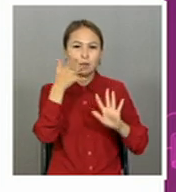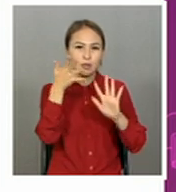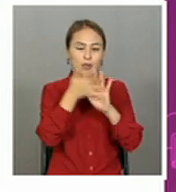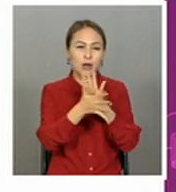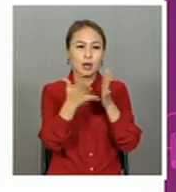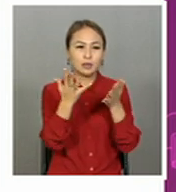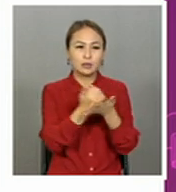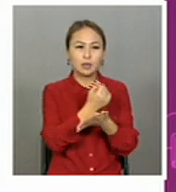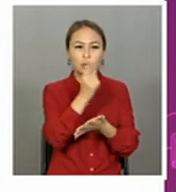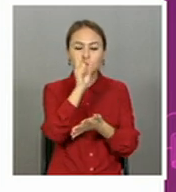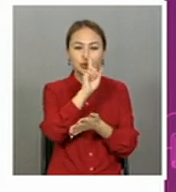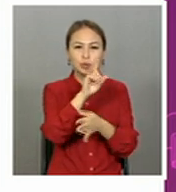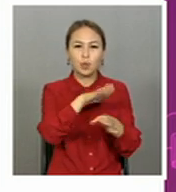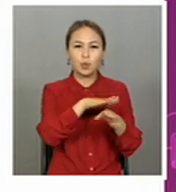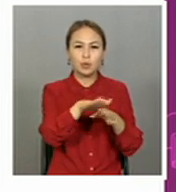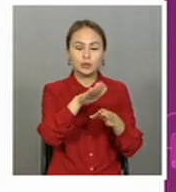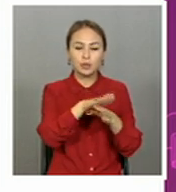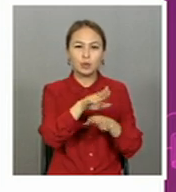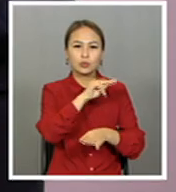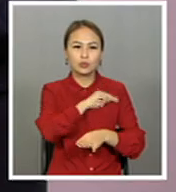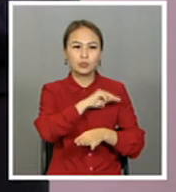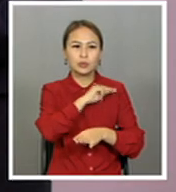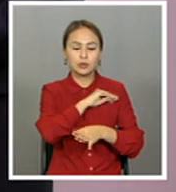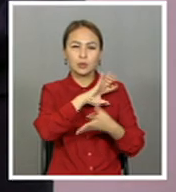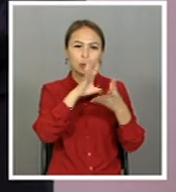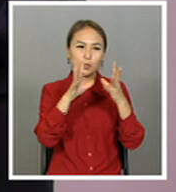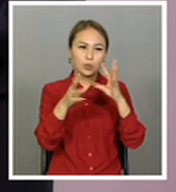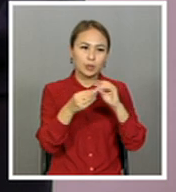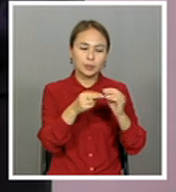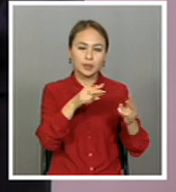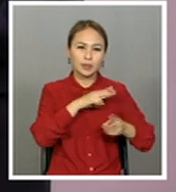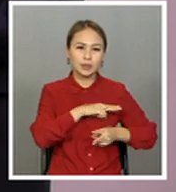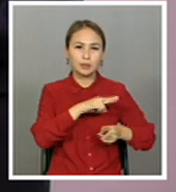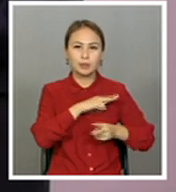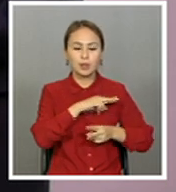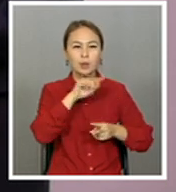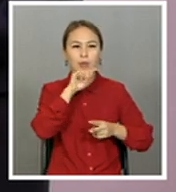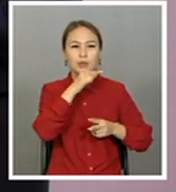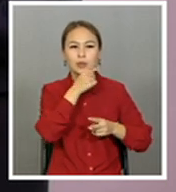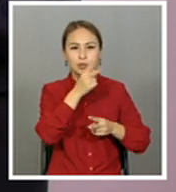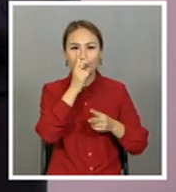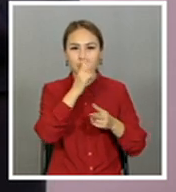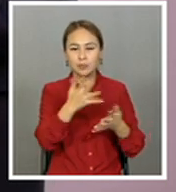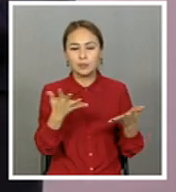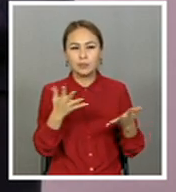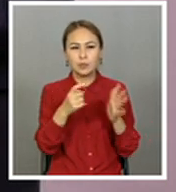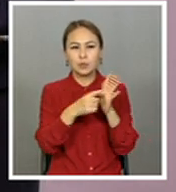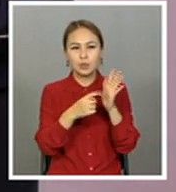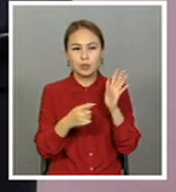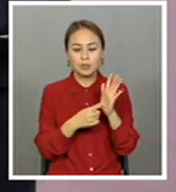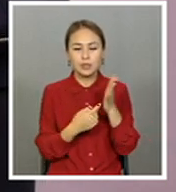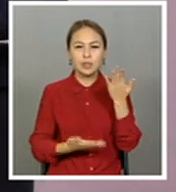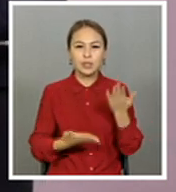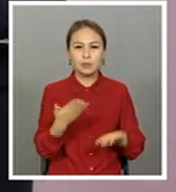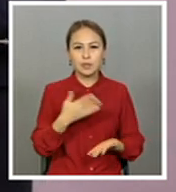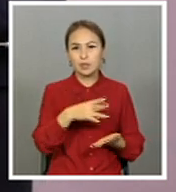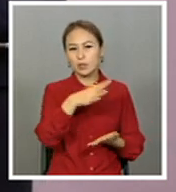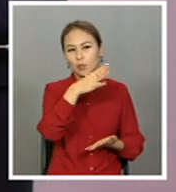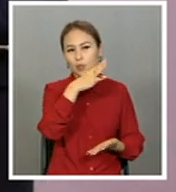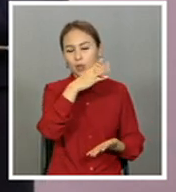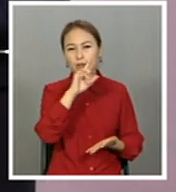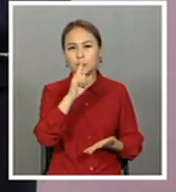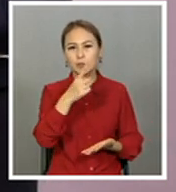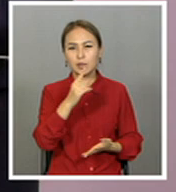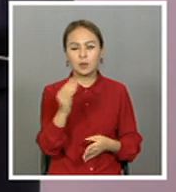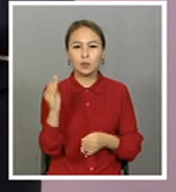үшін орындалған жұмыс көлемін еңбек өнімділігіне бөлеміз, немесе уақыт бірлігі